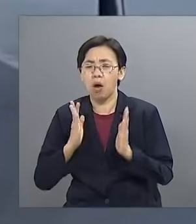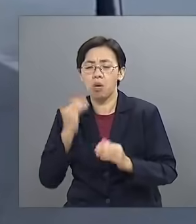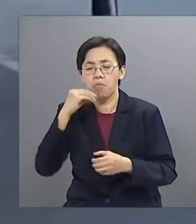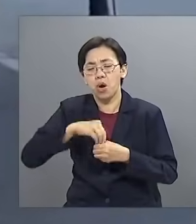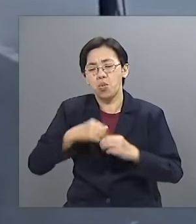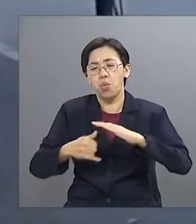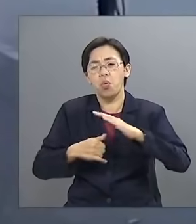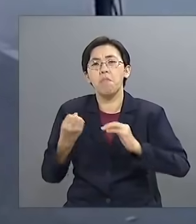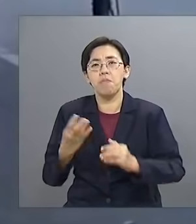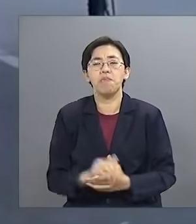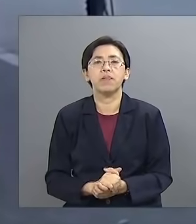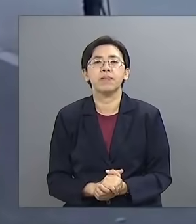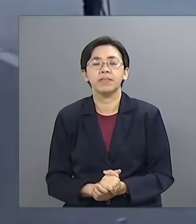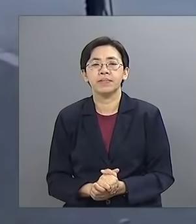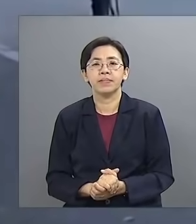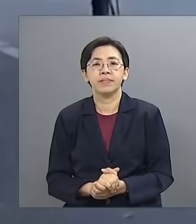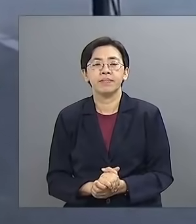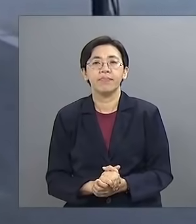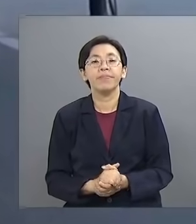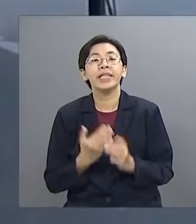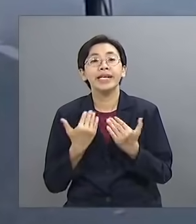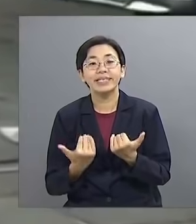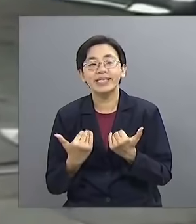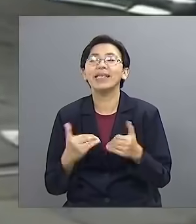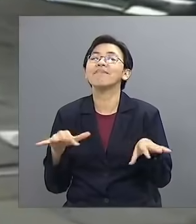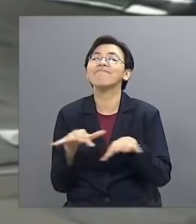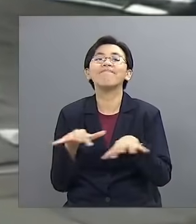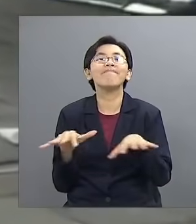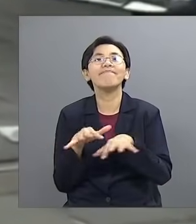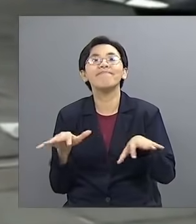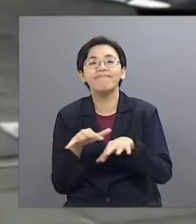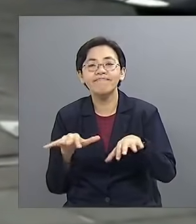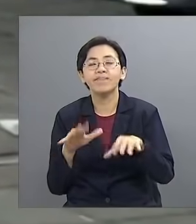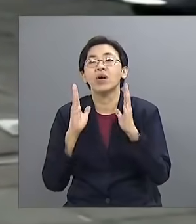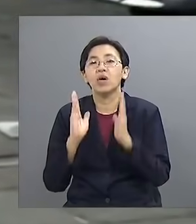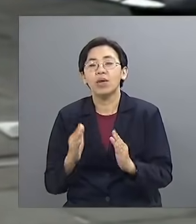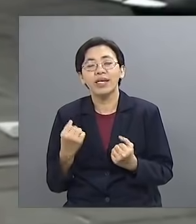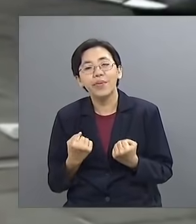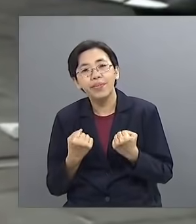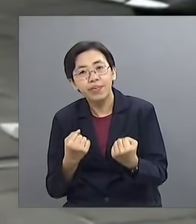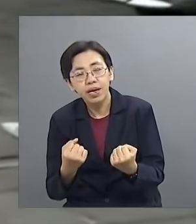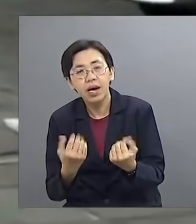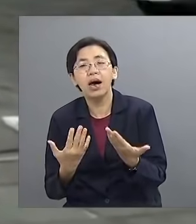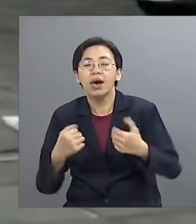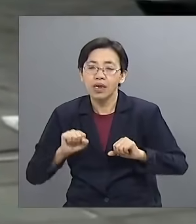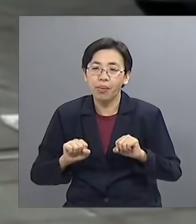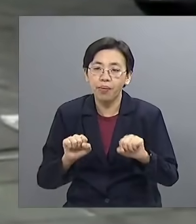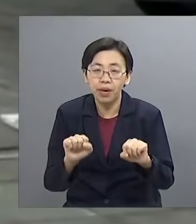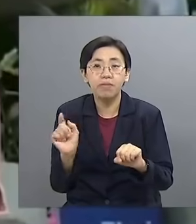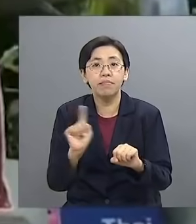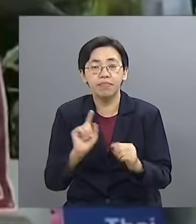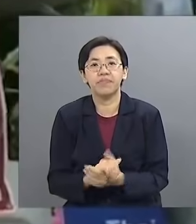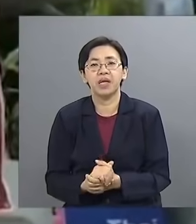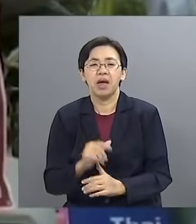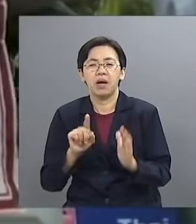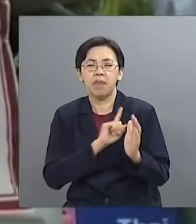ำหรับสถานการณ์ในช่วงนี้ก็ยังคงปกติอยู่นะคะส่วนคนที่เดินทางส่วนใหญ่เนี่ยสอบถามก็พบว่าเขามีภาระจำเป็นเ